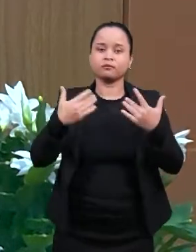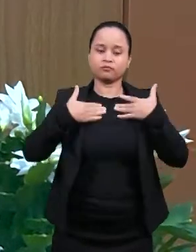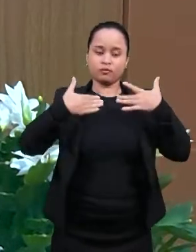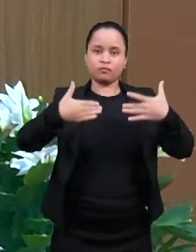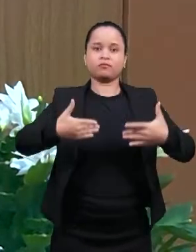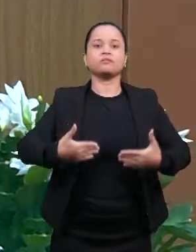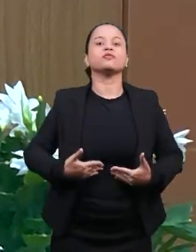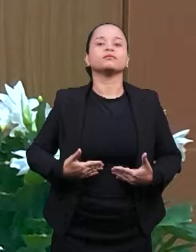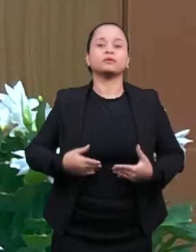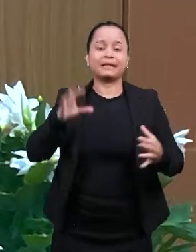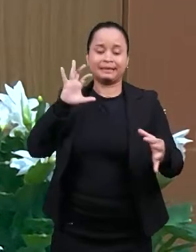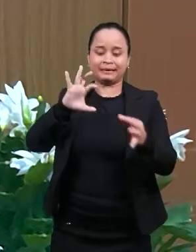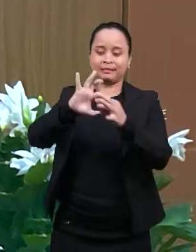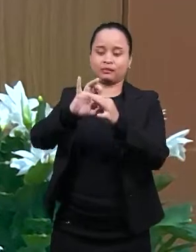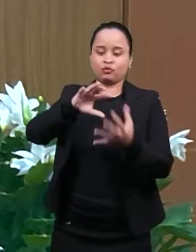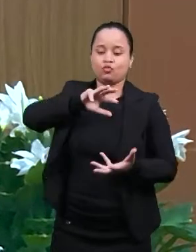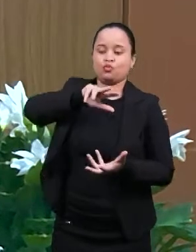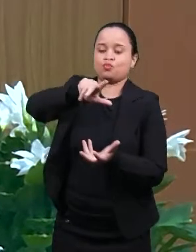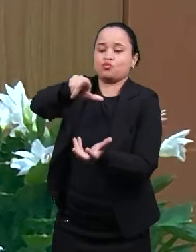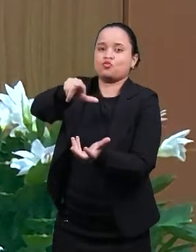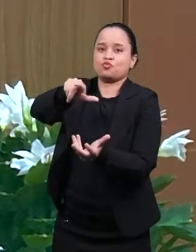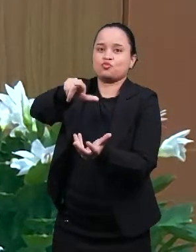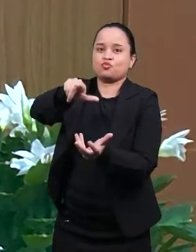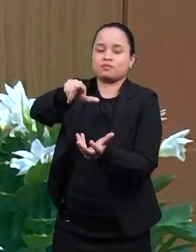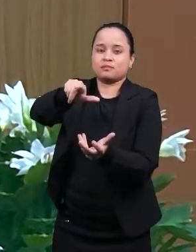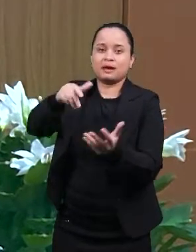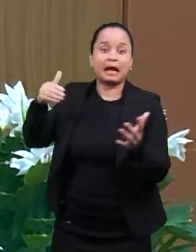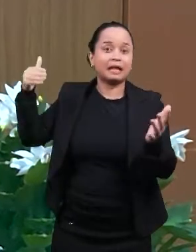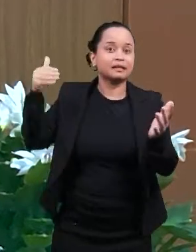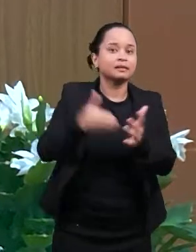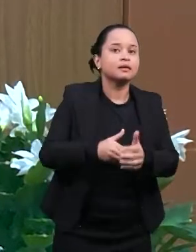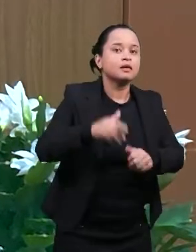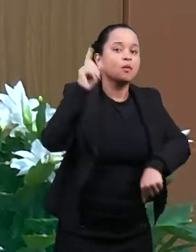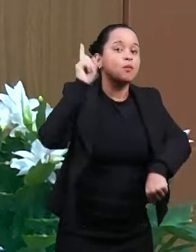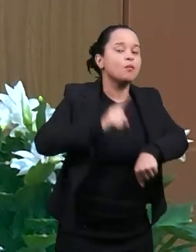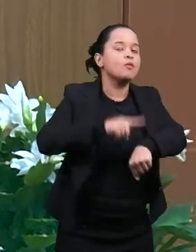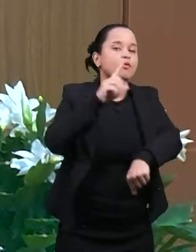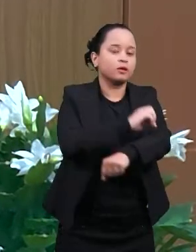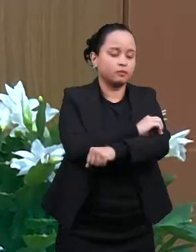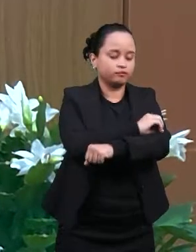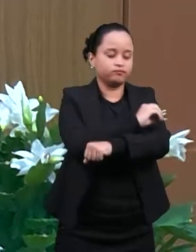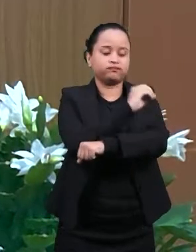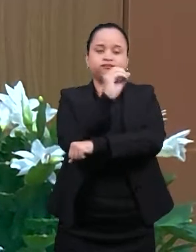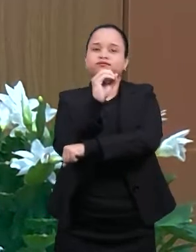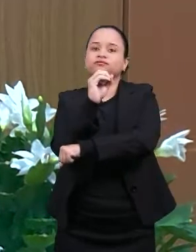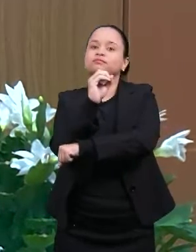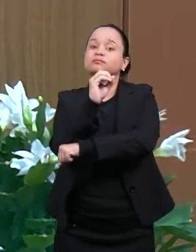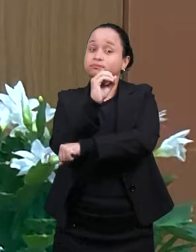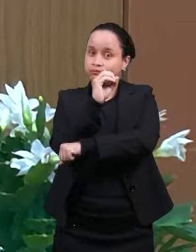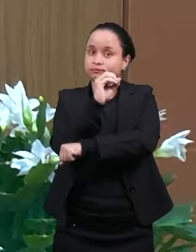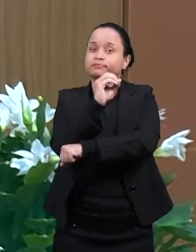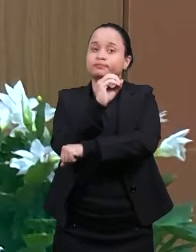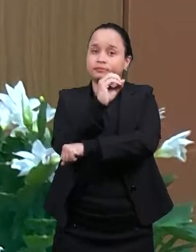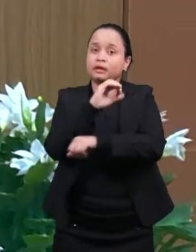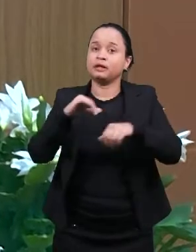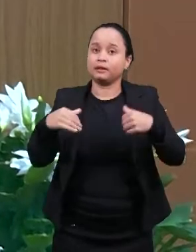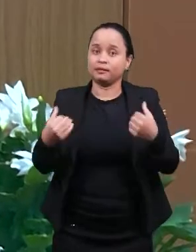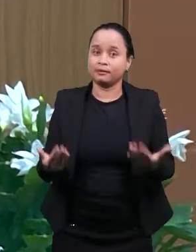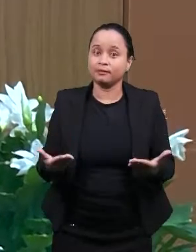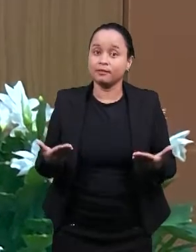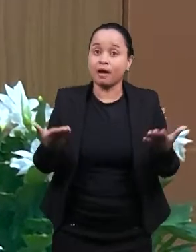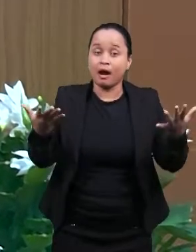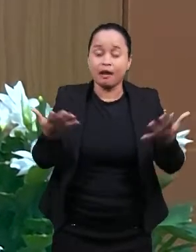по всему миру, пока не обогреет сердце, солнце, простите. Церковь